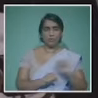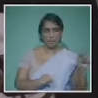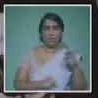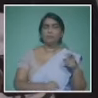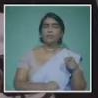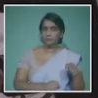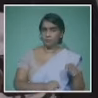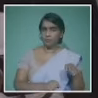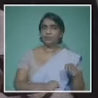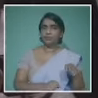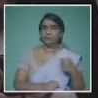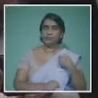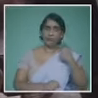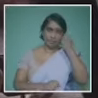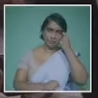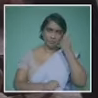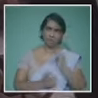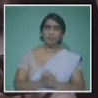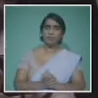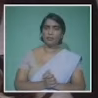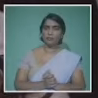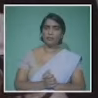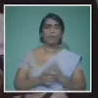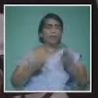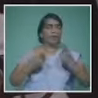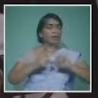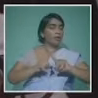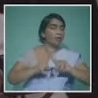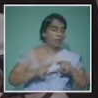තමයි අපේ මතය. අනේක